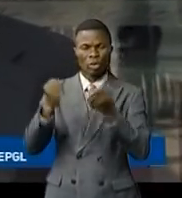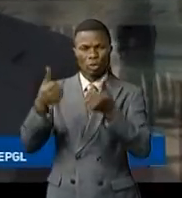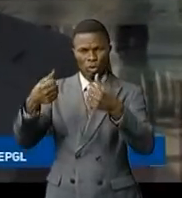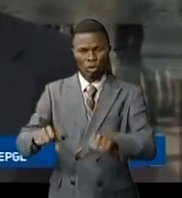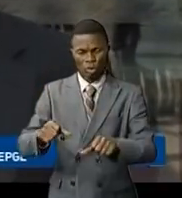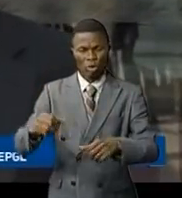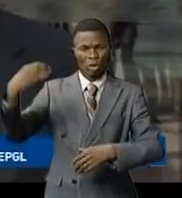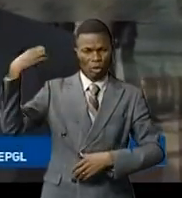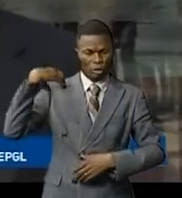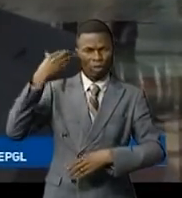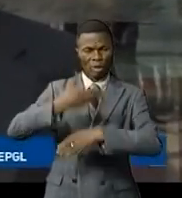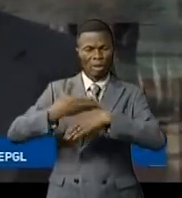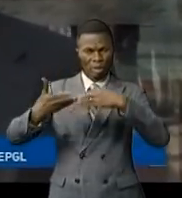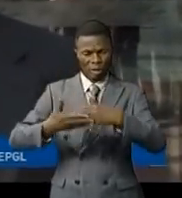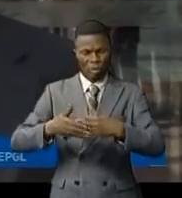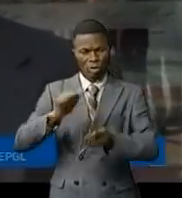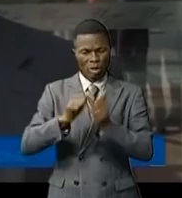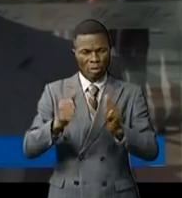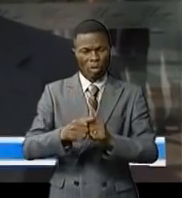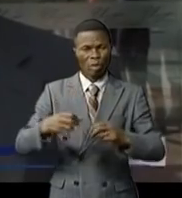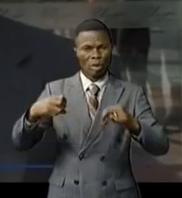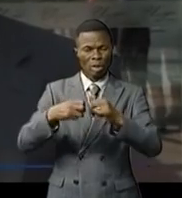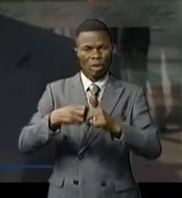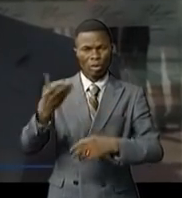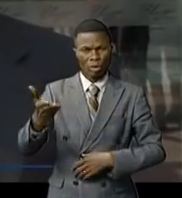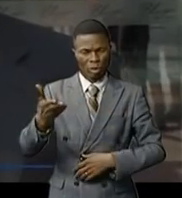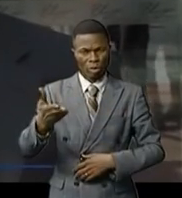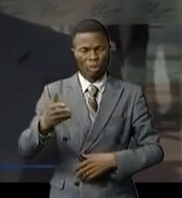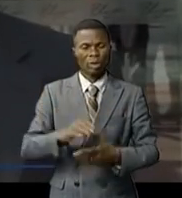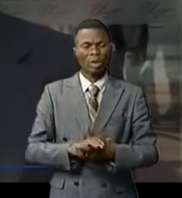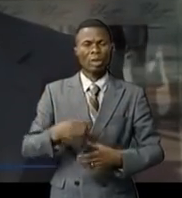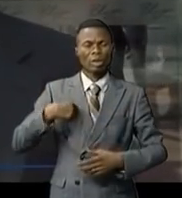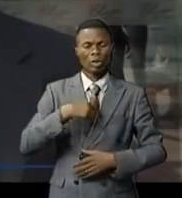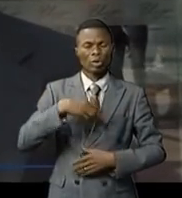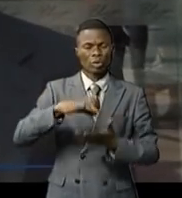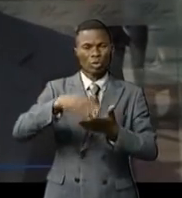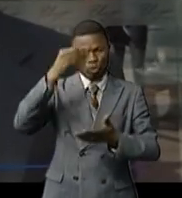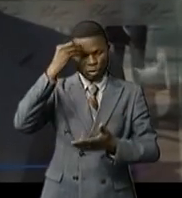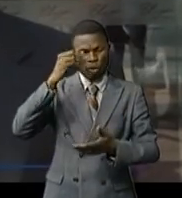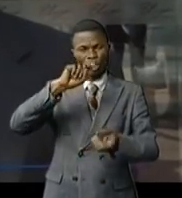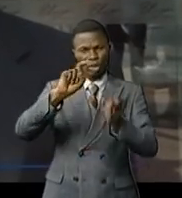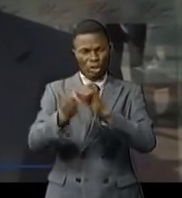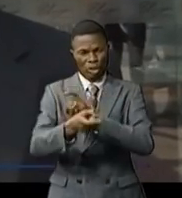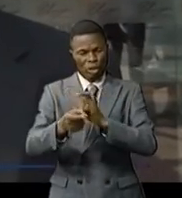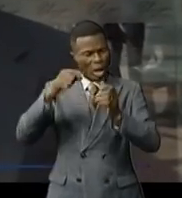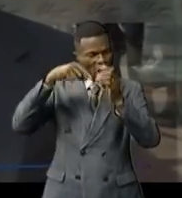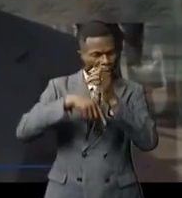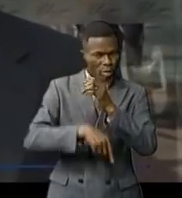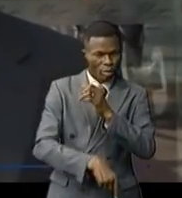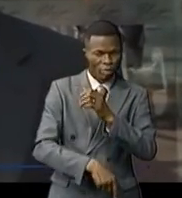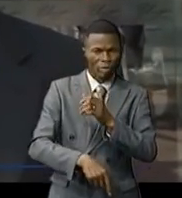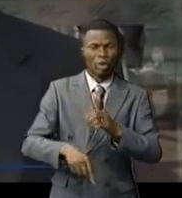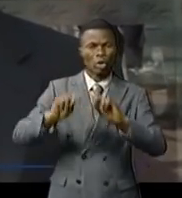maître d'ouvrage donc de cette centrale. Nous avons retenu aussi qu'il faut réformer en profondeur la